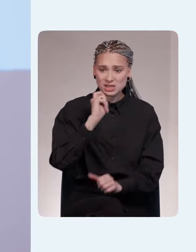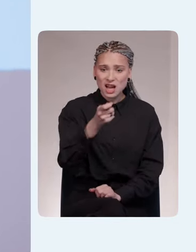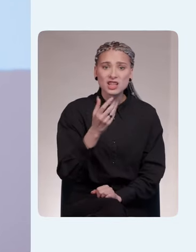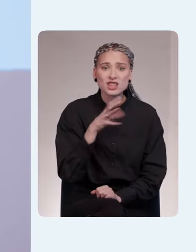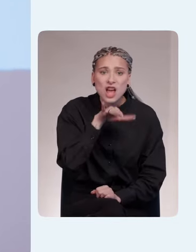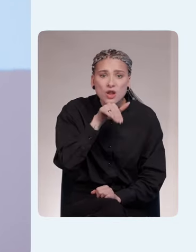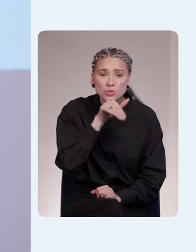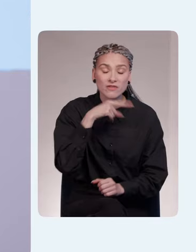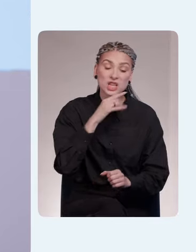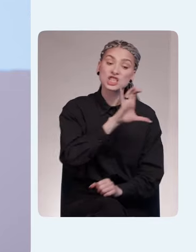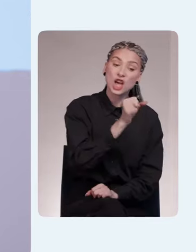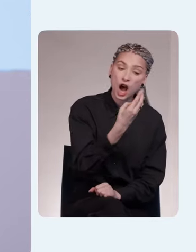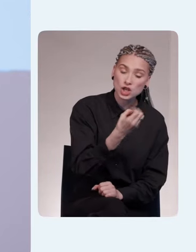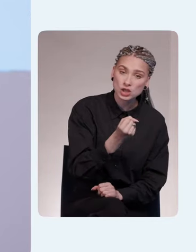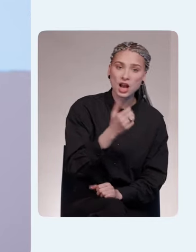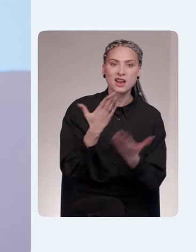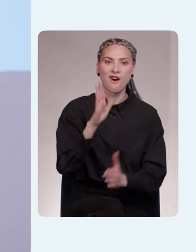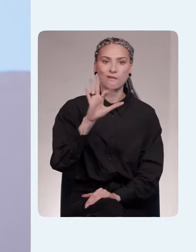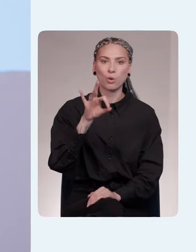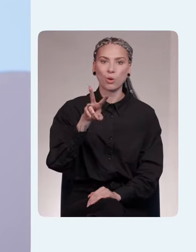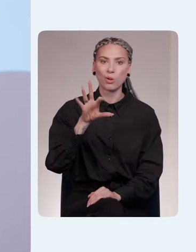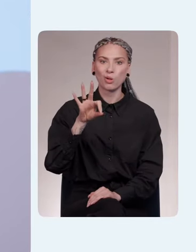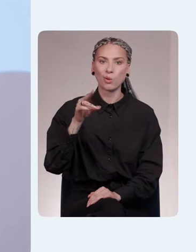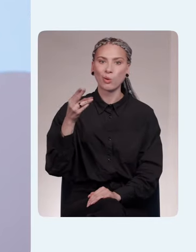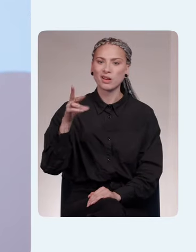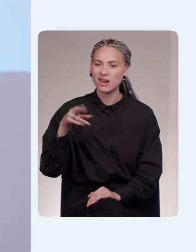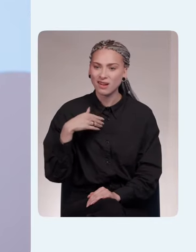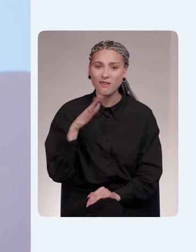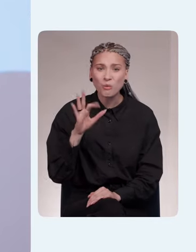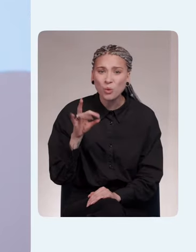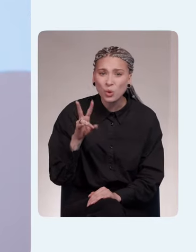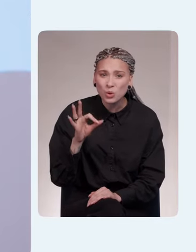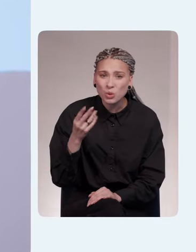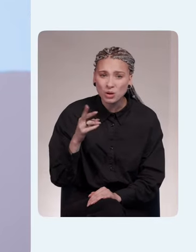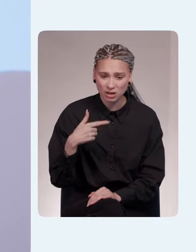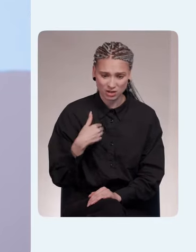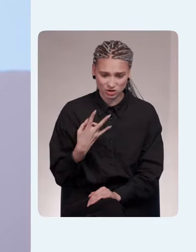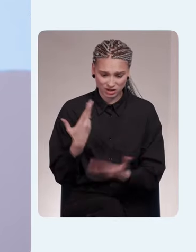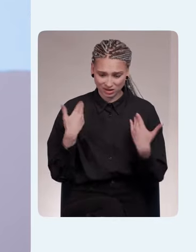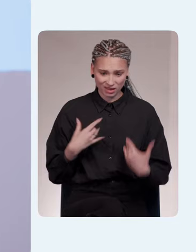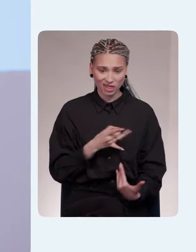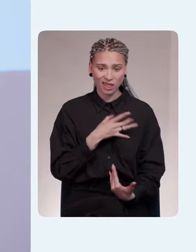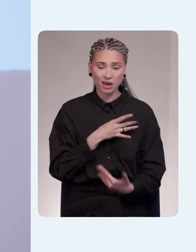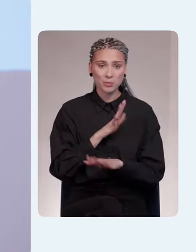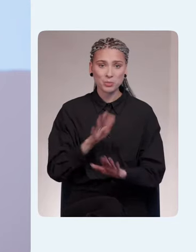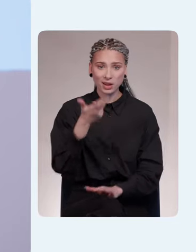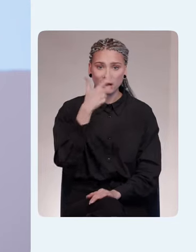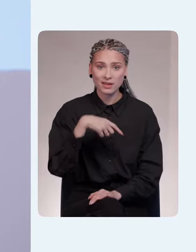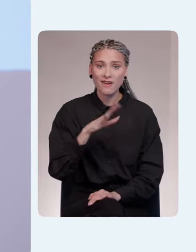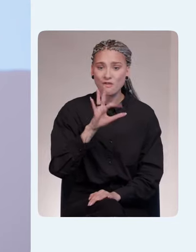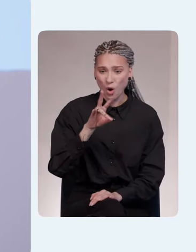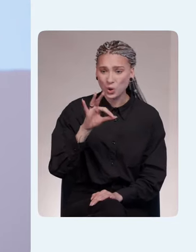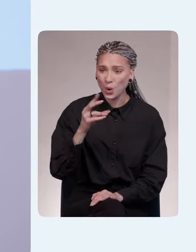назови сына либо Саша, либо Володя. Я такой: Володя? Я даже не белый. Володь, пойдем по грибы.